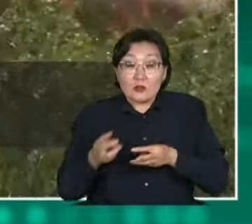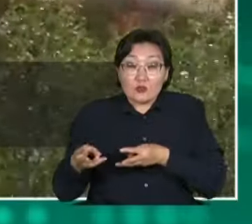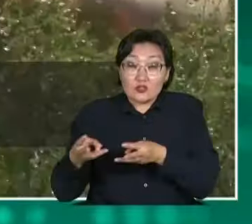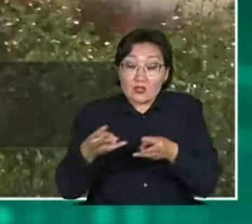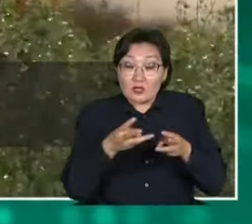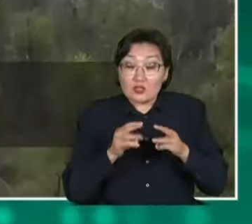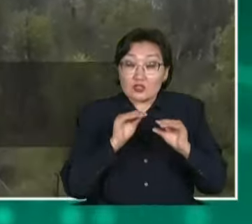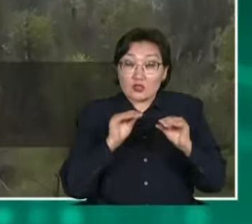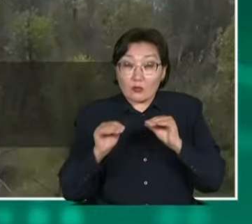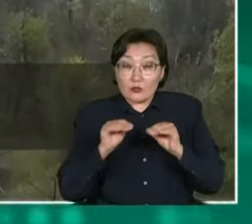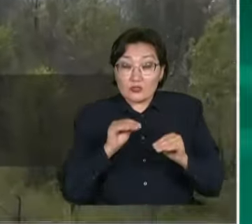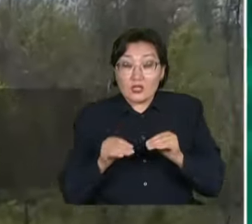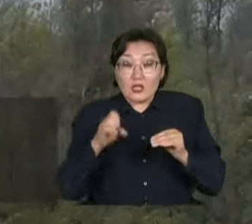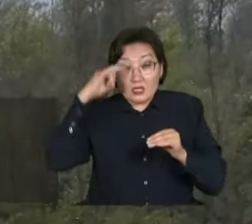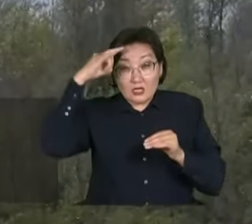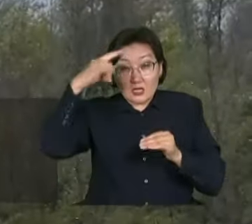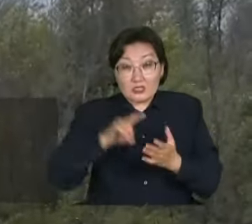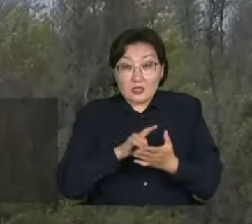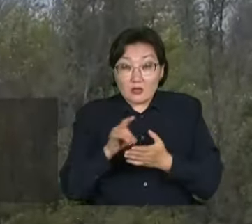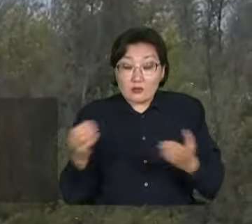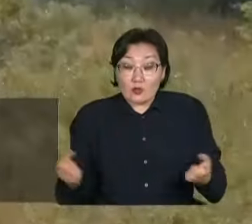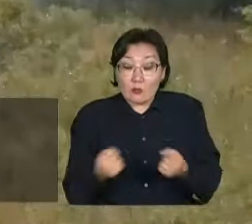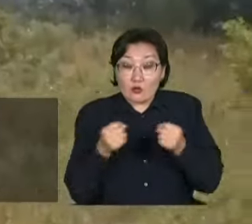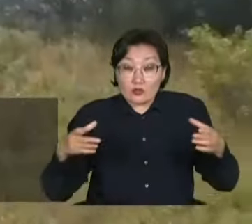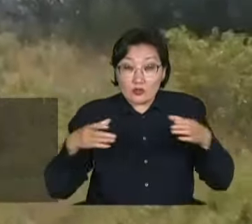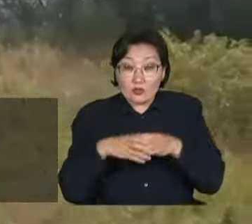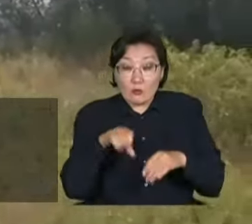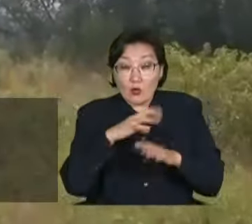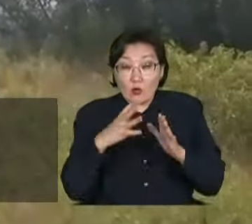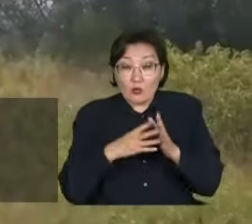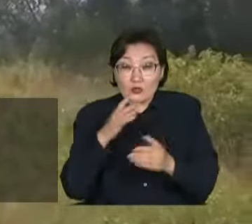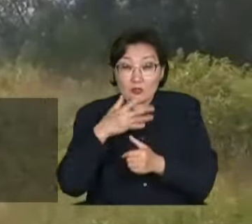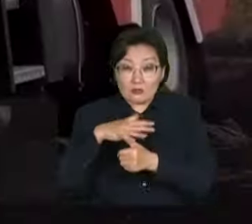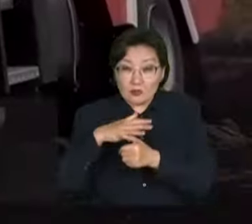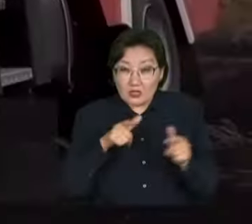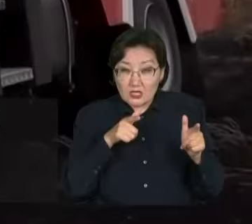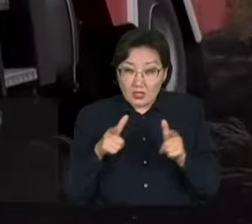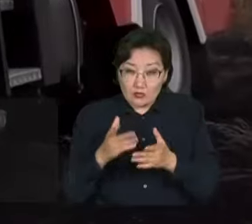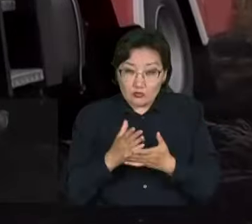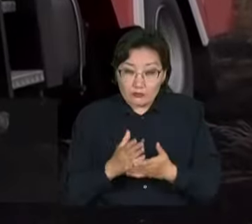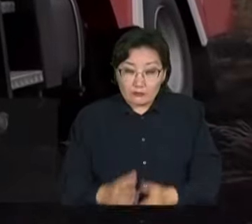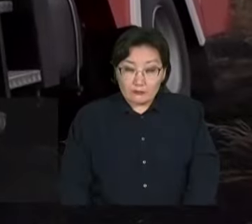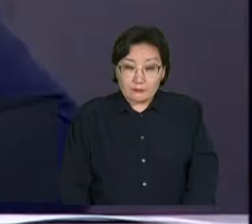құрылғылармен жабдықталған қазавия құтқару авиациясының 19 борты әзірленген.